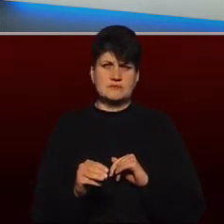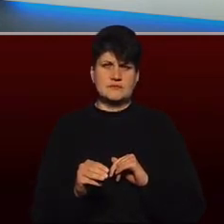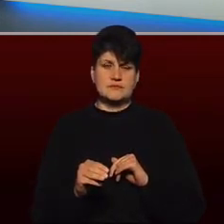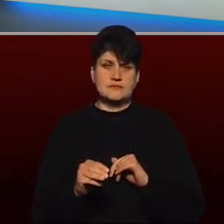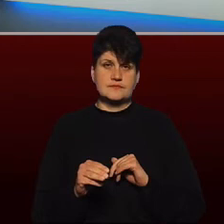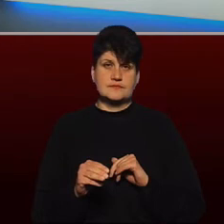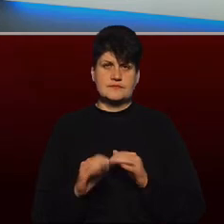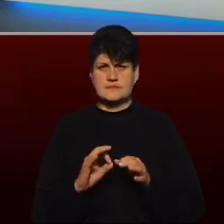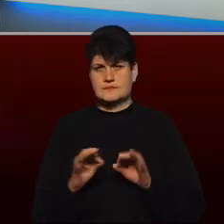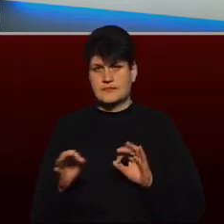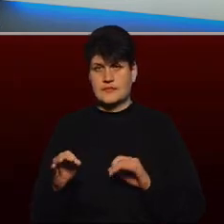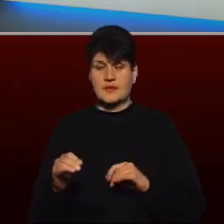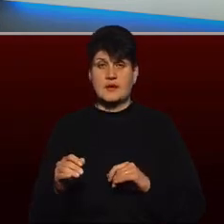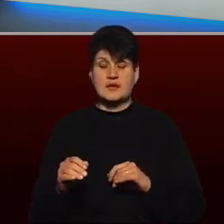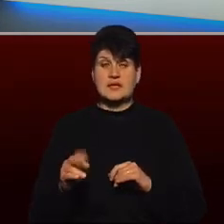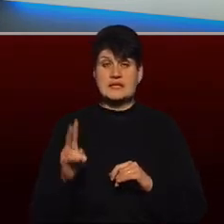десятками людей.